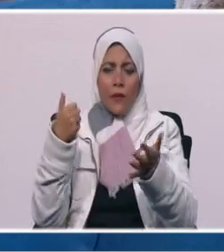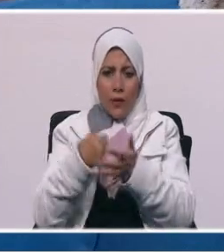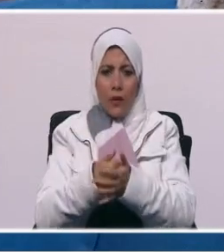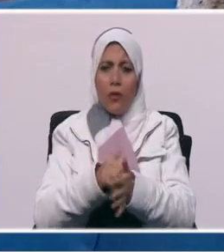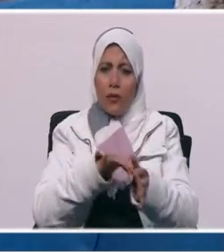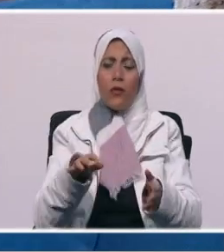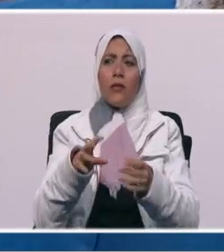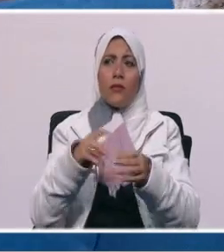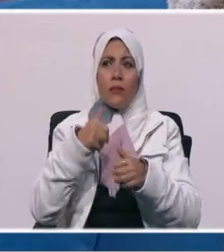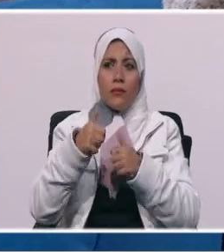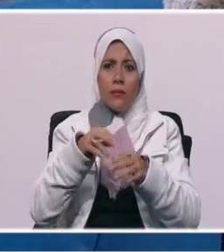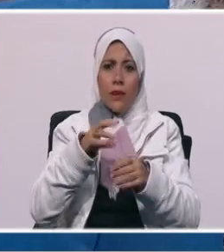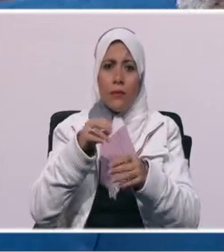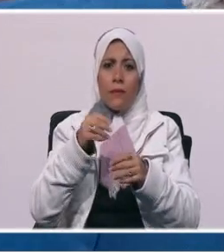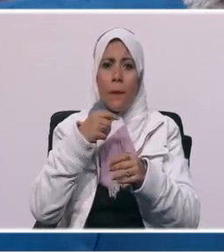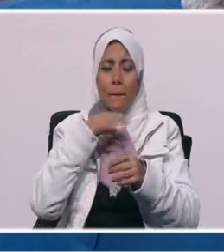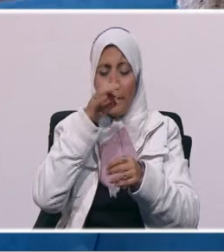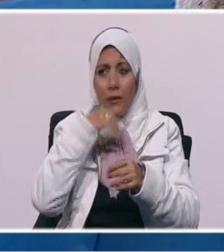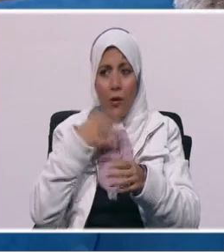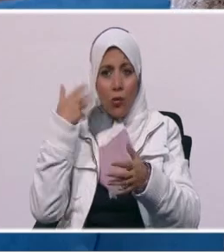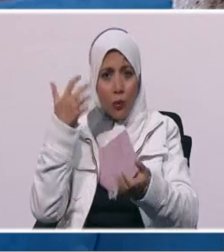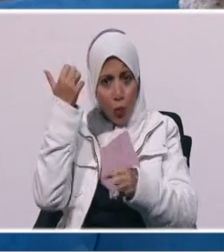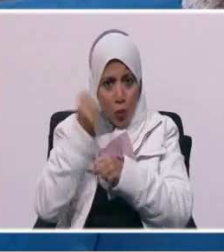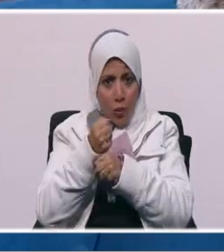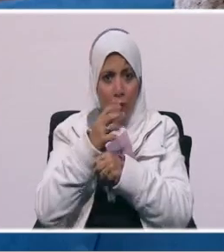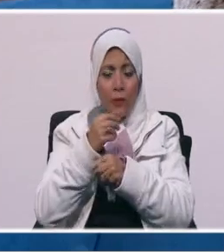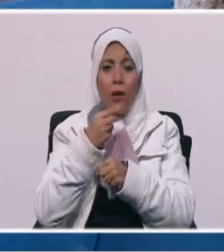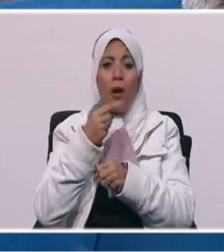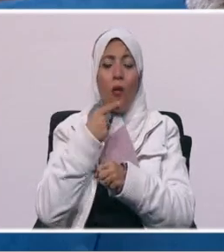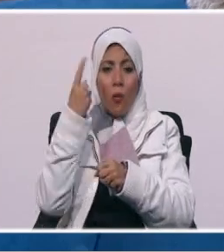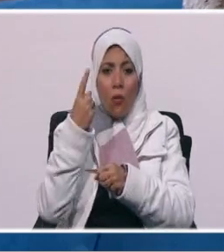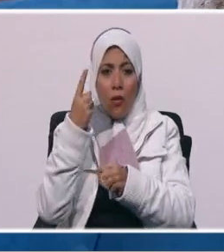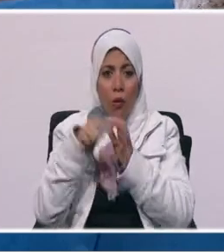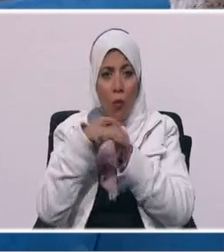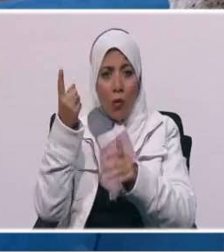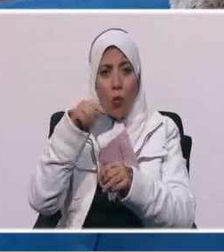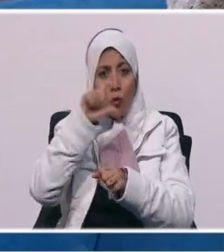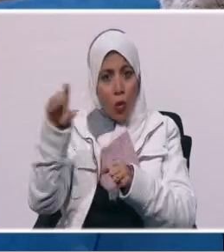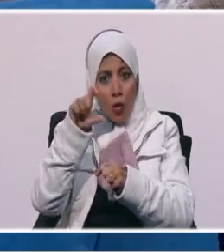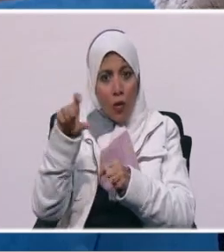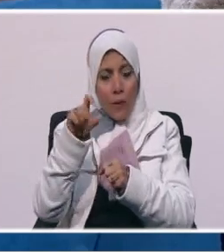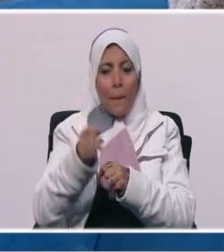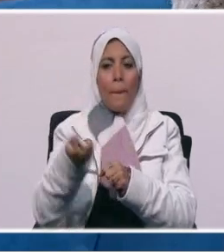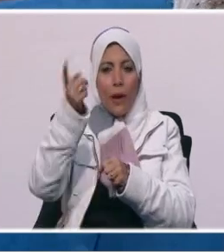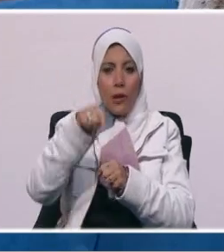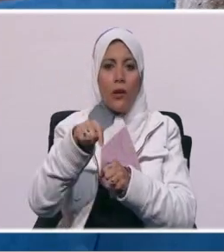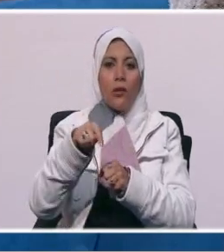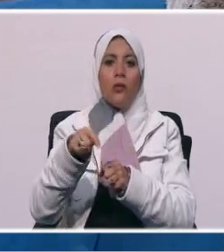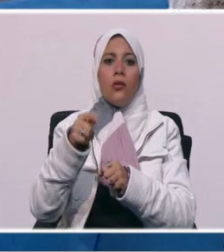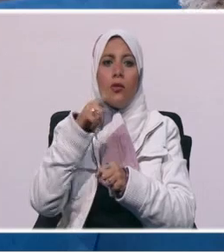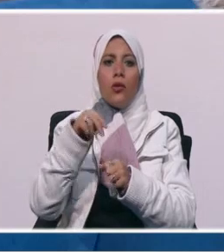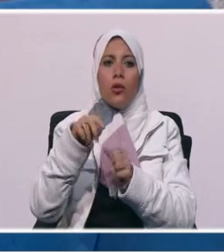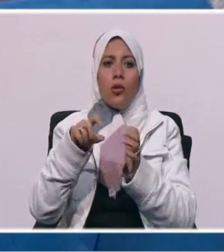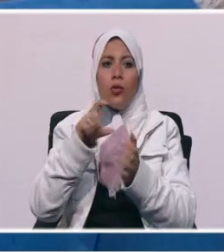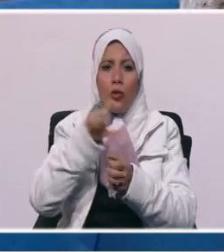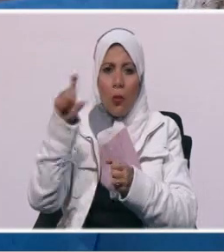بقيت بدل مثلا ما اخدها زي الاول مره كل شهر، بقيت باخدها بعد كده مره